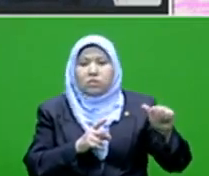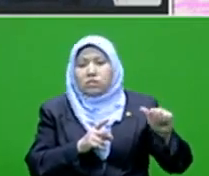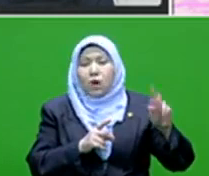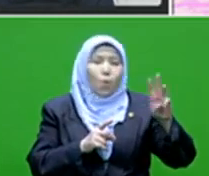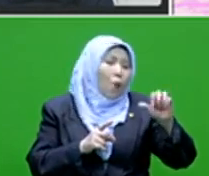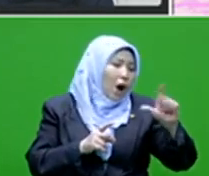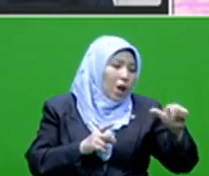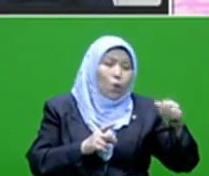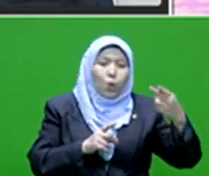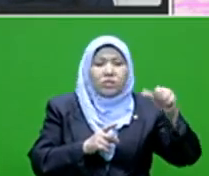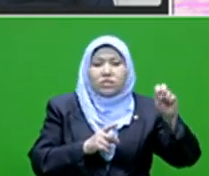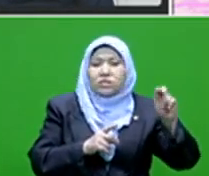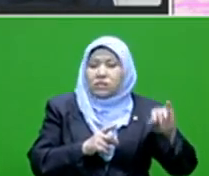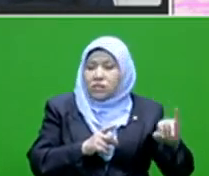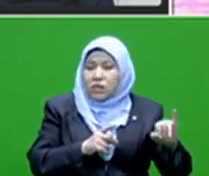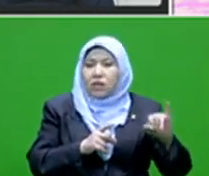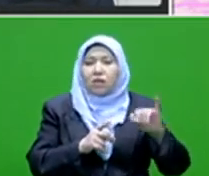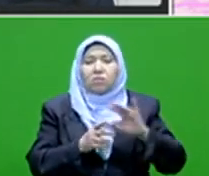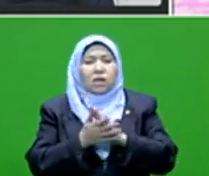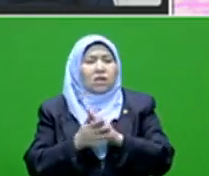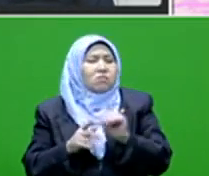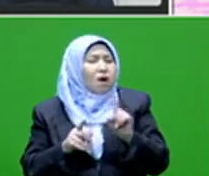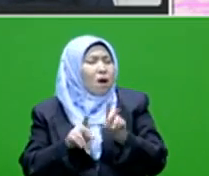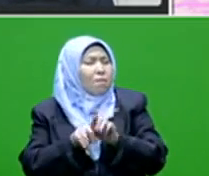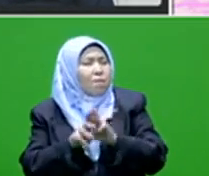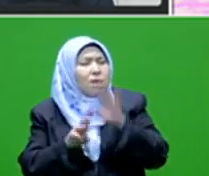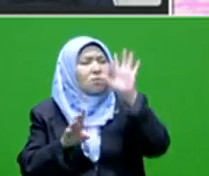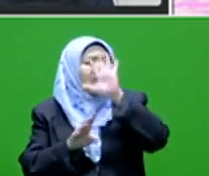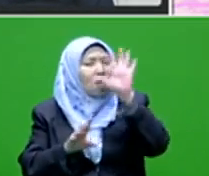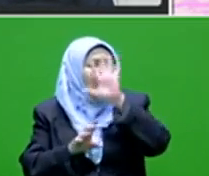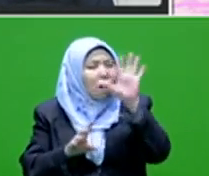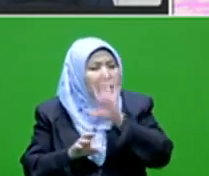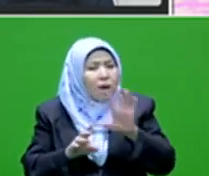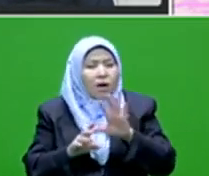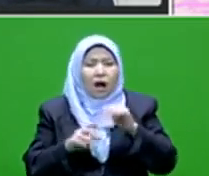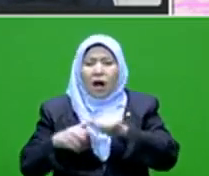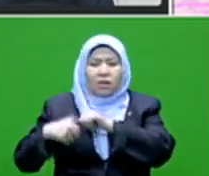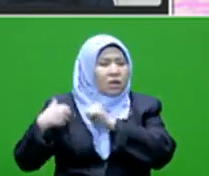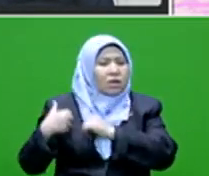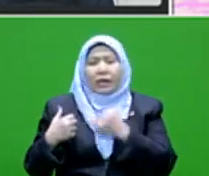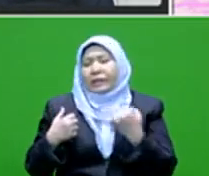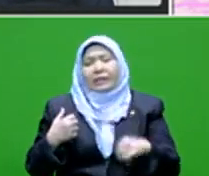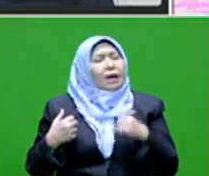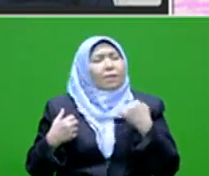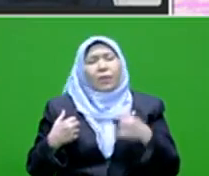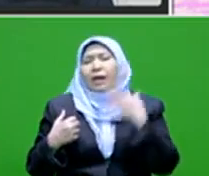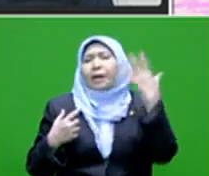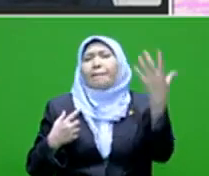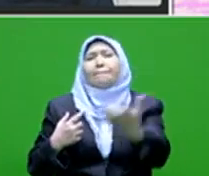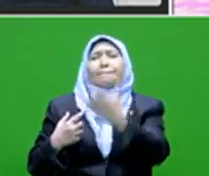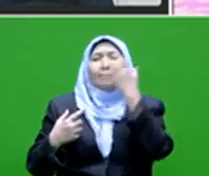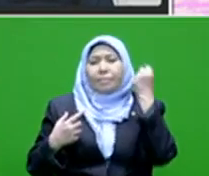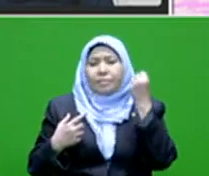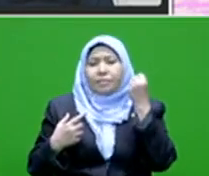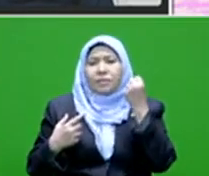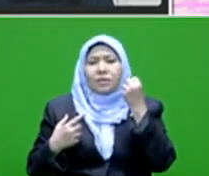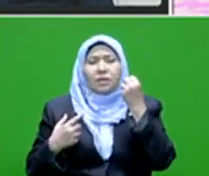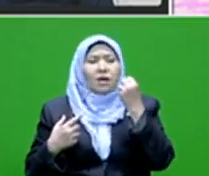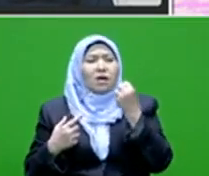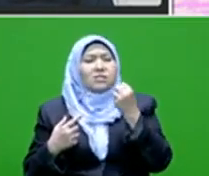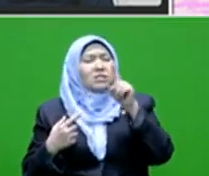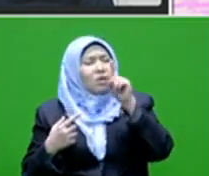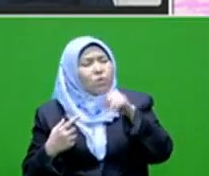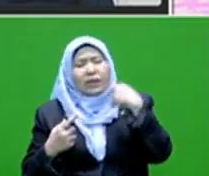bathi wa huzni ila Allah, seolah-olah menggambarkan sesuatu yang hati dia tak boleh nak gapai. Pasal apa dia kata satu benda yang tak boleh